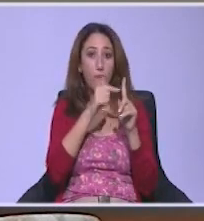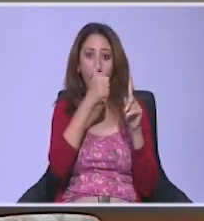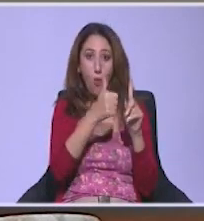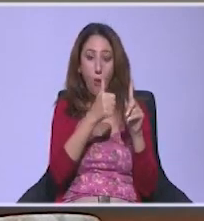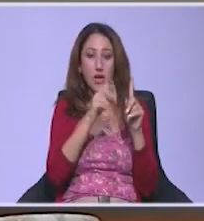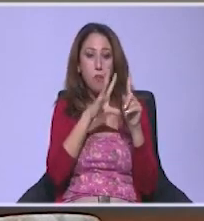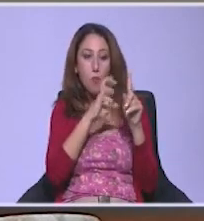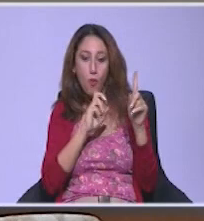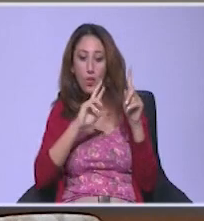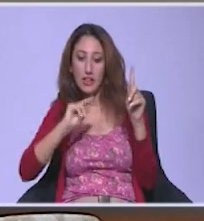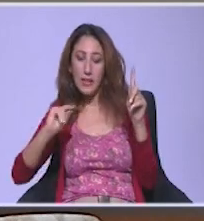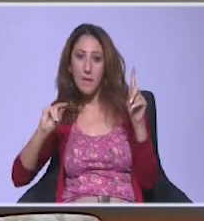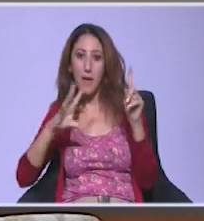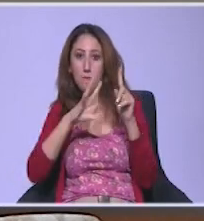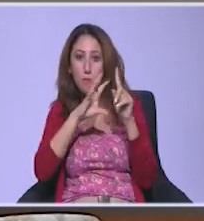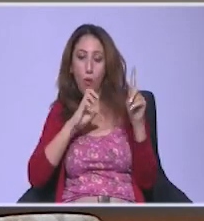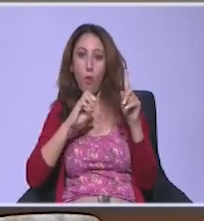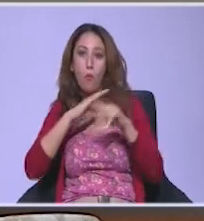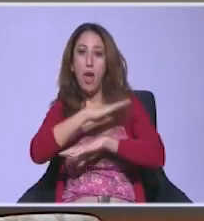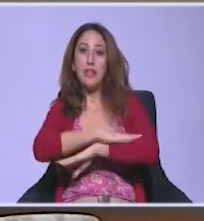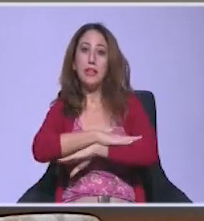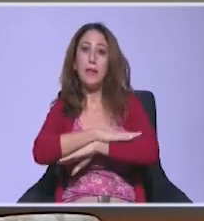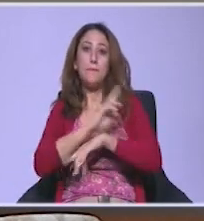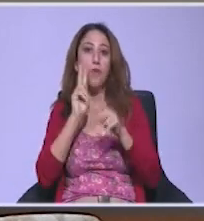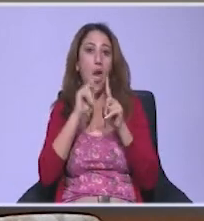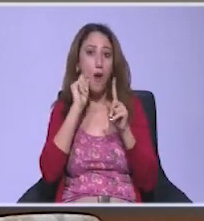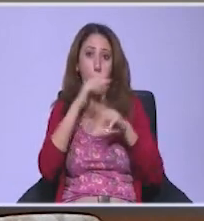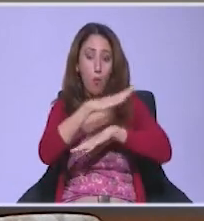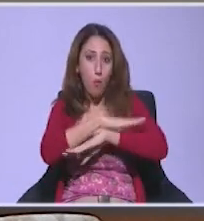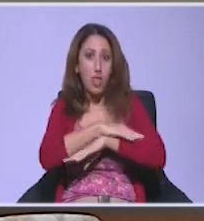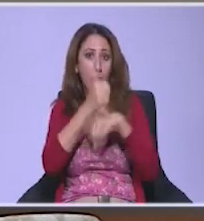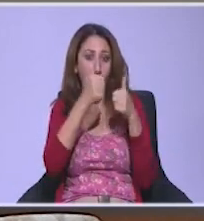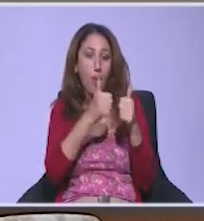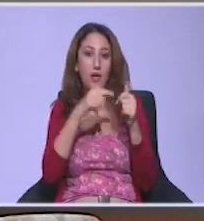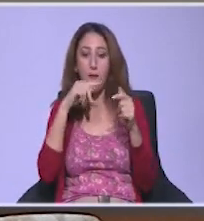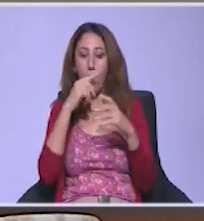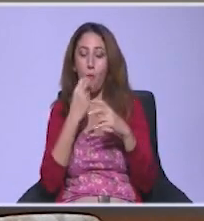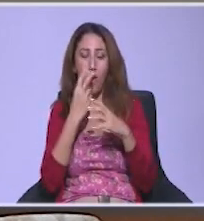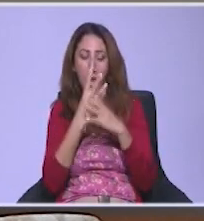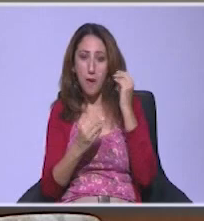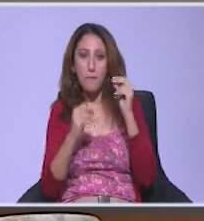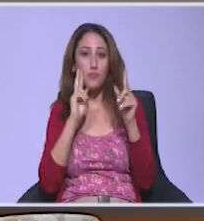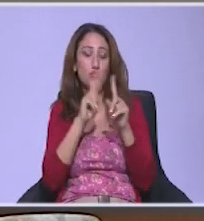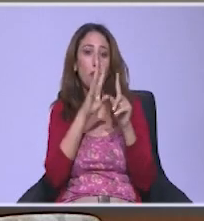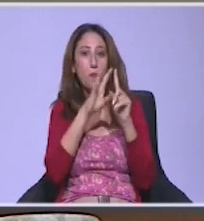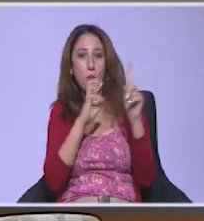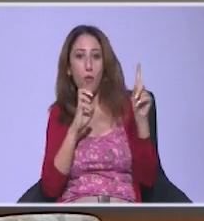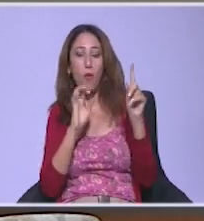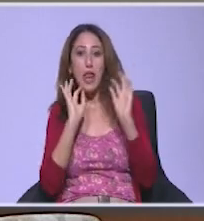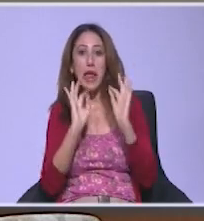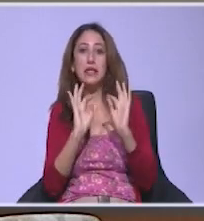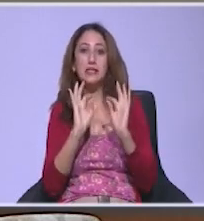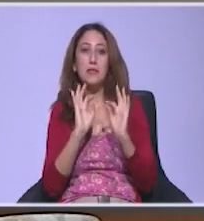أعلى تقلده في التزامه وتتبع خطواته في تعاملاته مع الناس، وتشوف